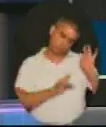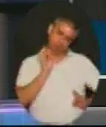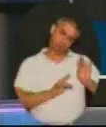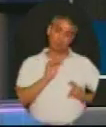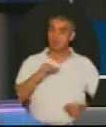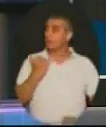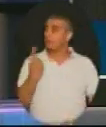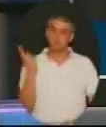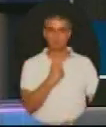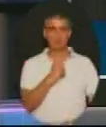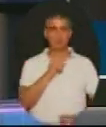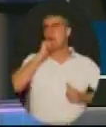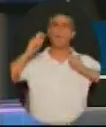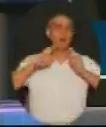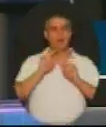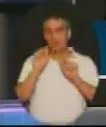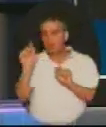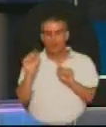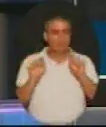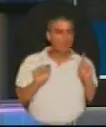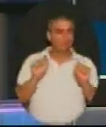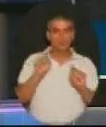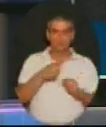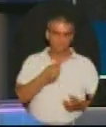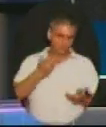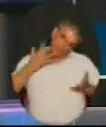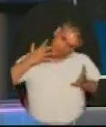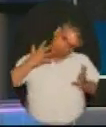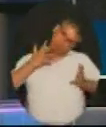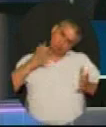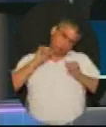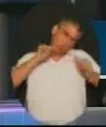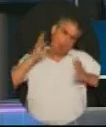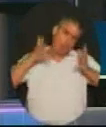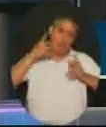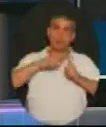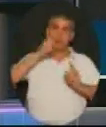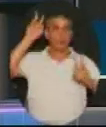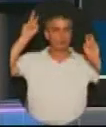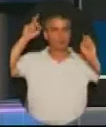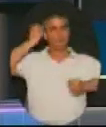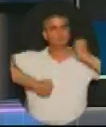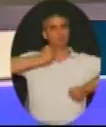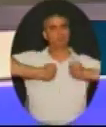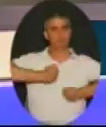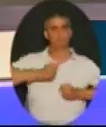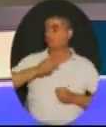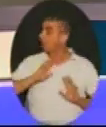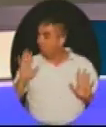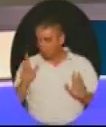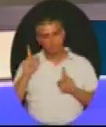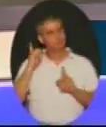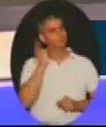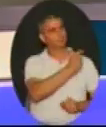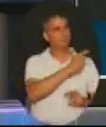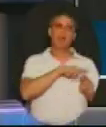כל פעם שהוא מופיע, בום. זה לא איזה יריות בום. כאלה, אתה יודע. זה ארטילריה כבדה, זה הפצצות מהאוויר, עוזב,